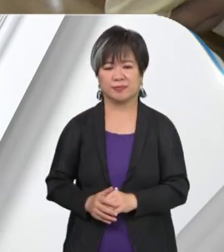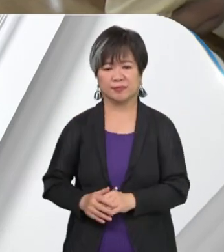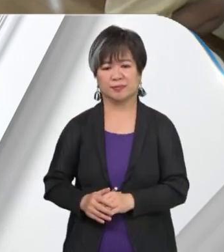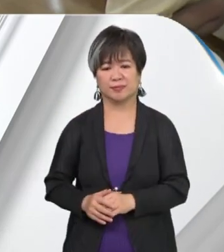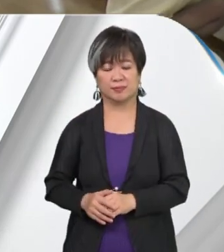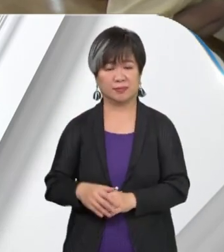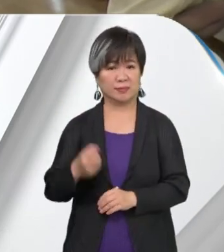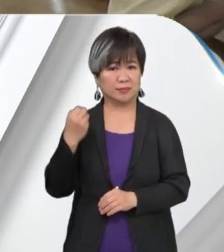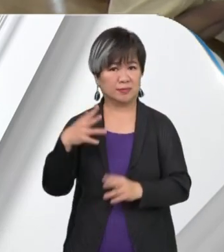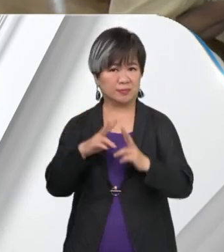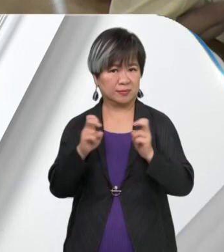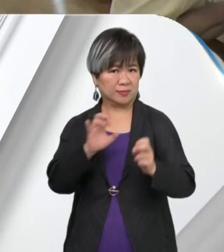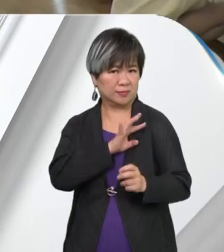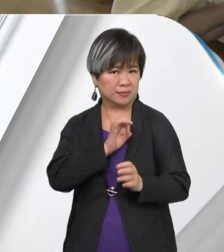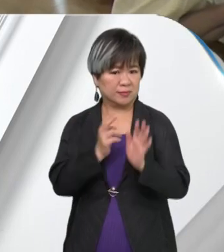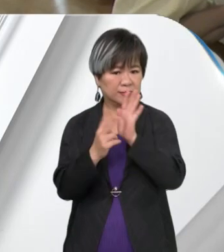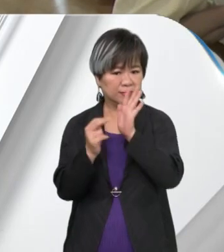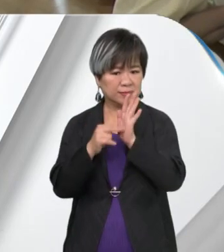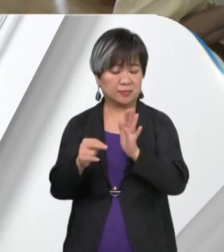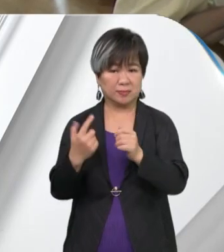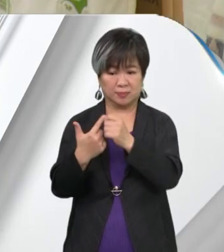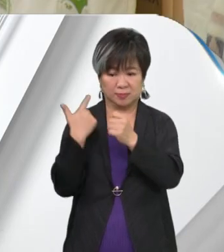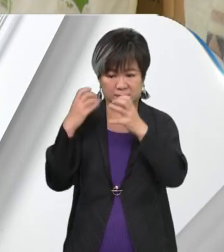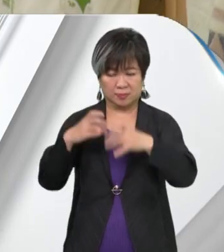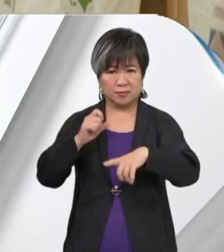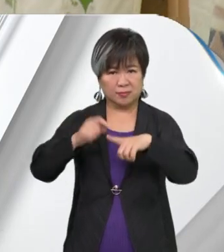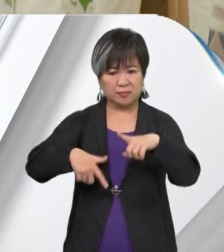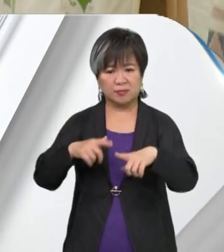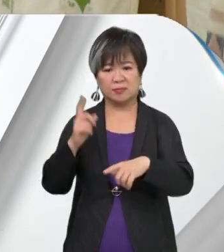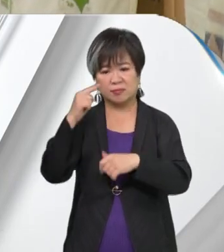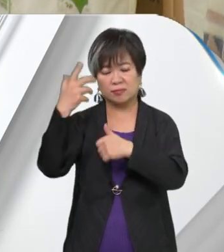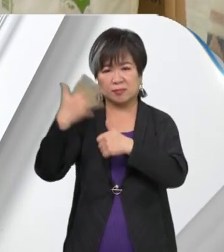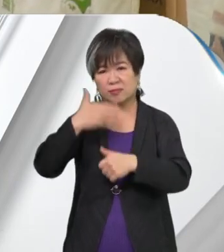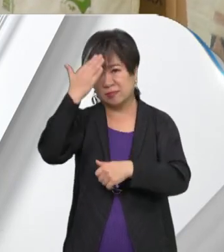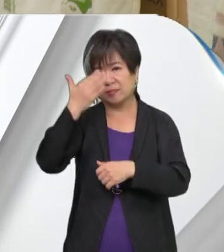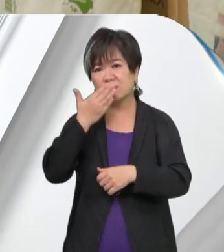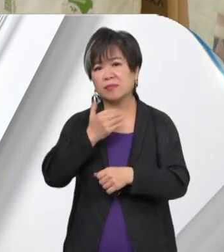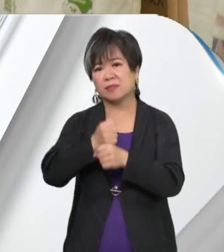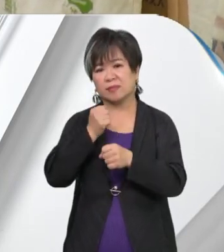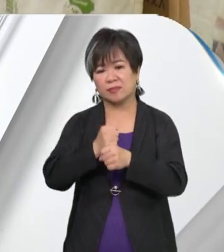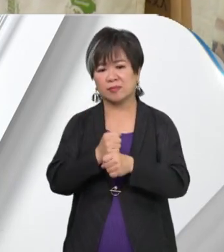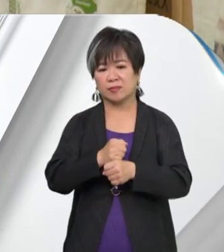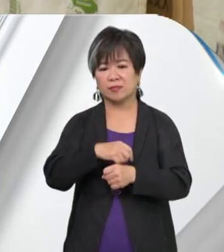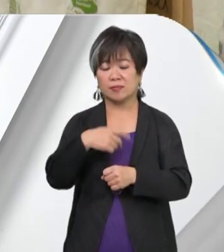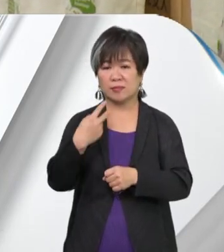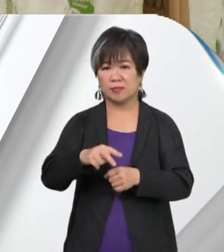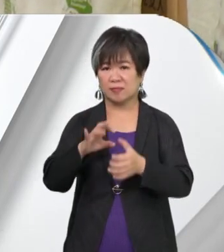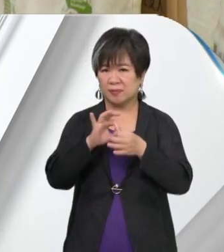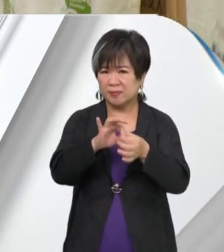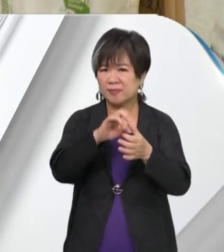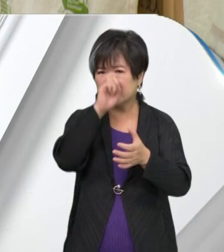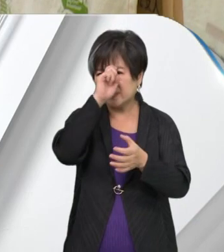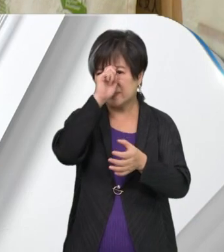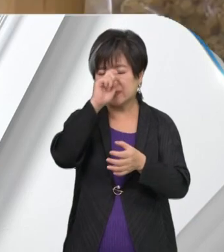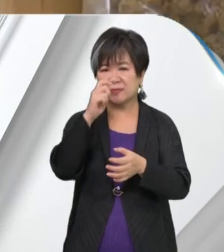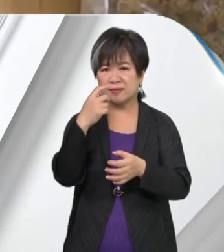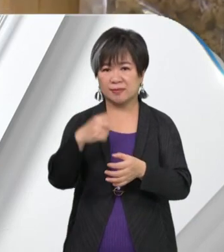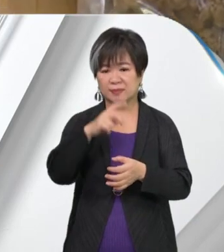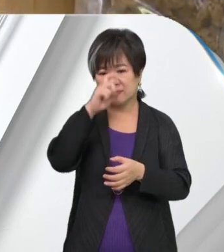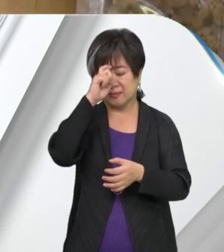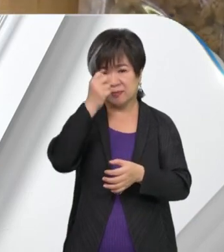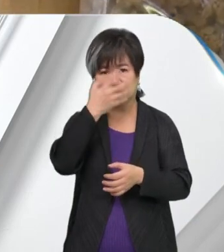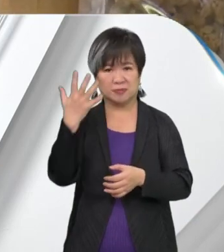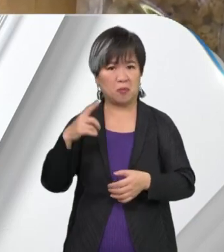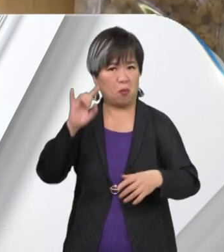商协会讲，从6年前成立公司的目的，除了学传统梧桐的做法，做得到人手之外，未希望打破后生人的想